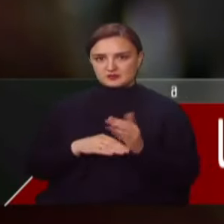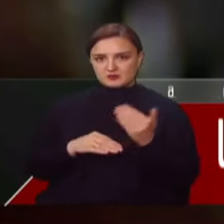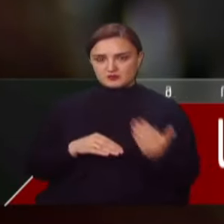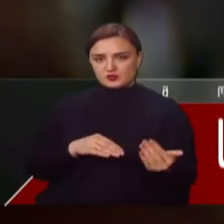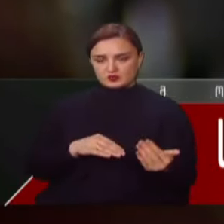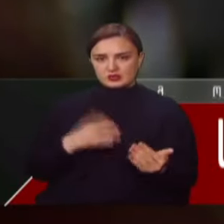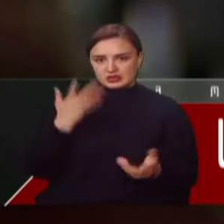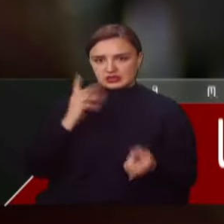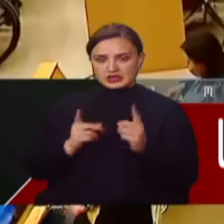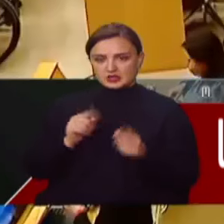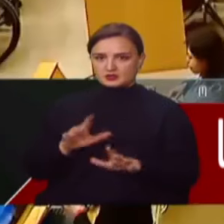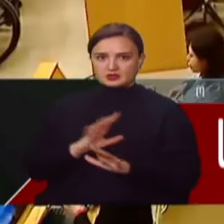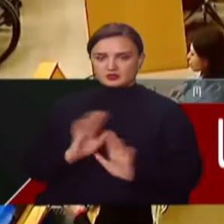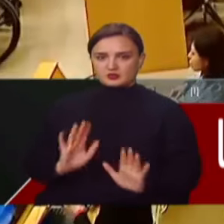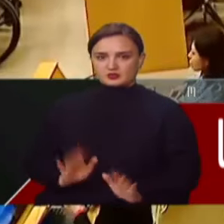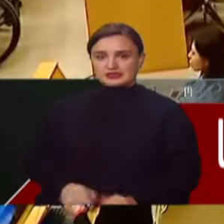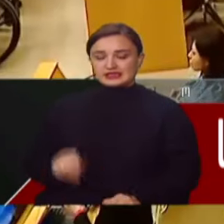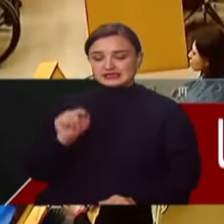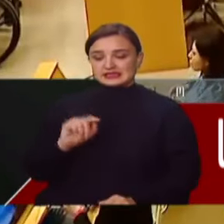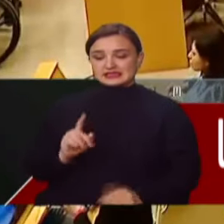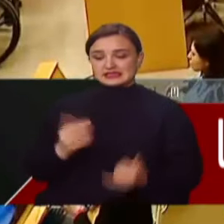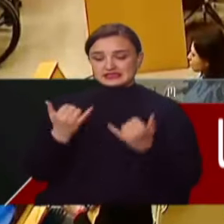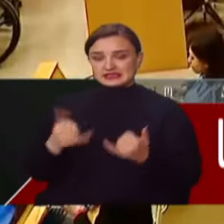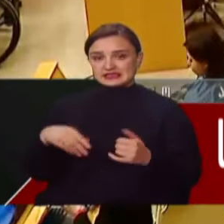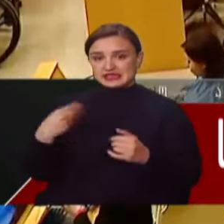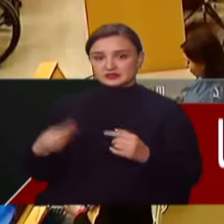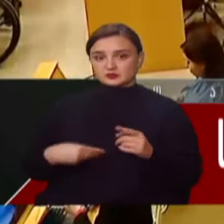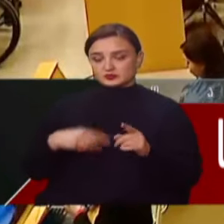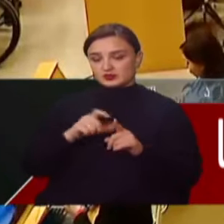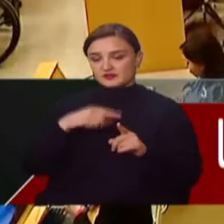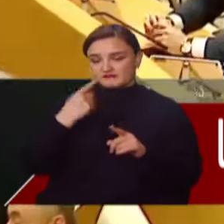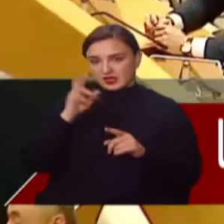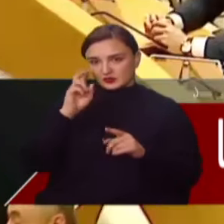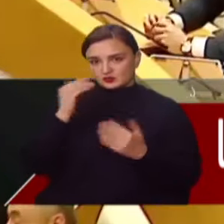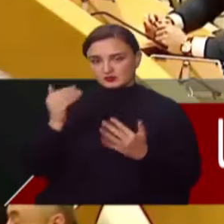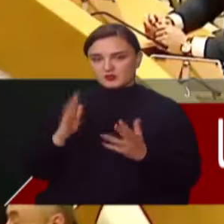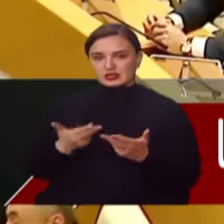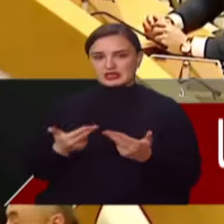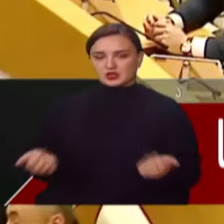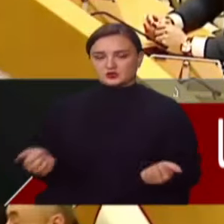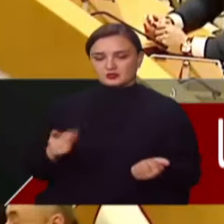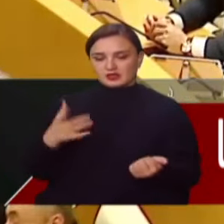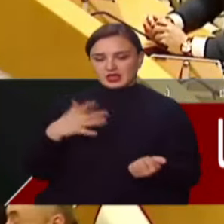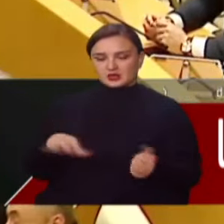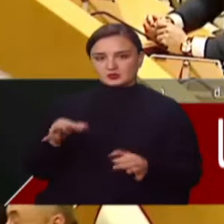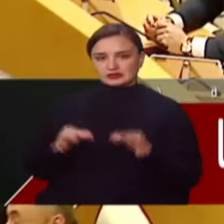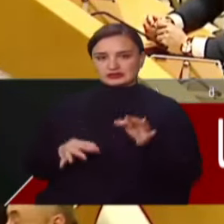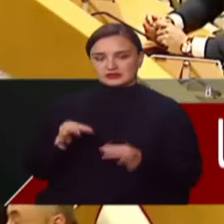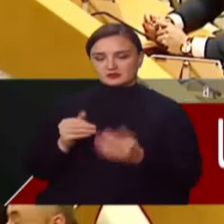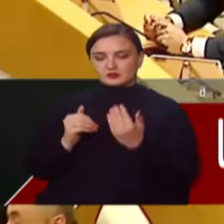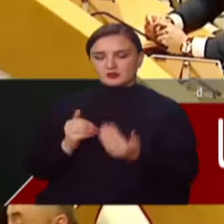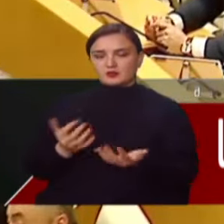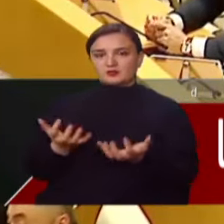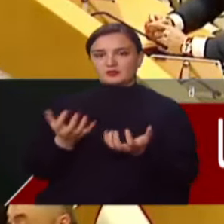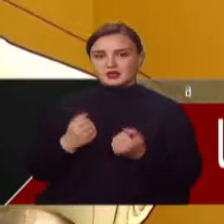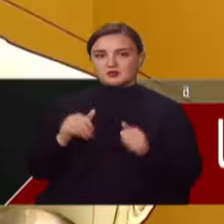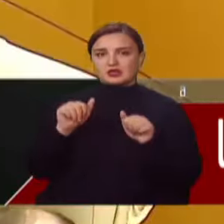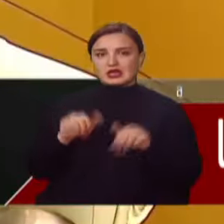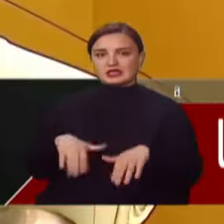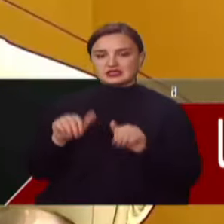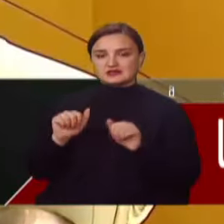ხელში, რეალურად არ ქონია. ის რაც დღეს სტრასბურგმა თქვა, ხელისუფლებისთვის მხოლოდ ადასტურებს იმას, რომ ქართული სასამართლოების მიერ მიღებული